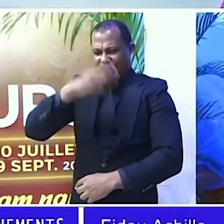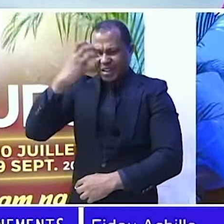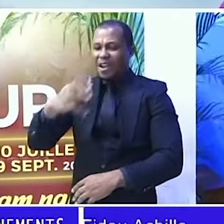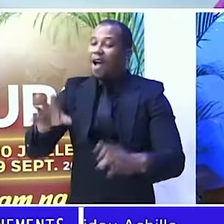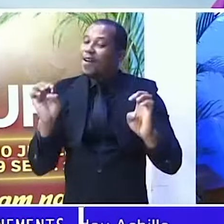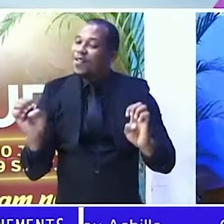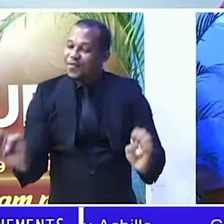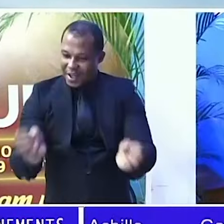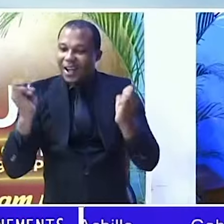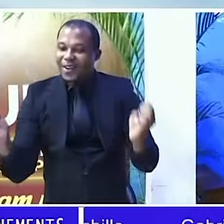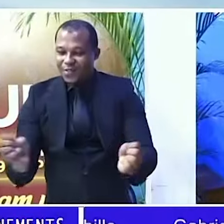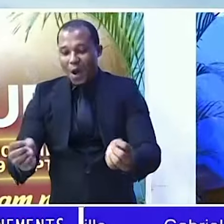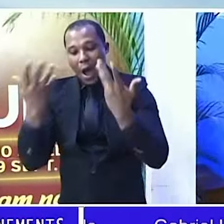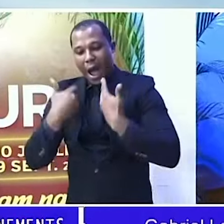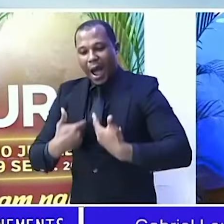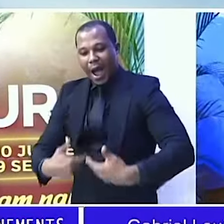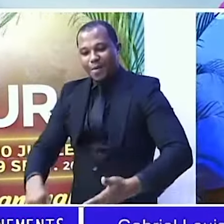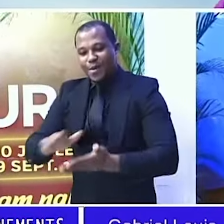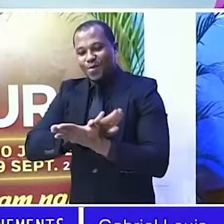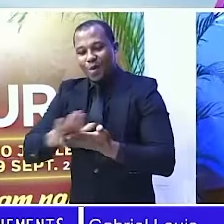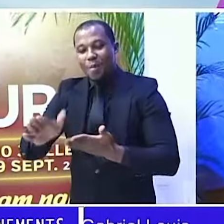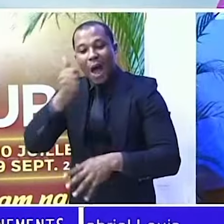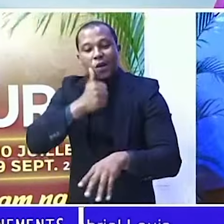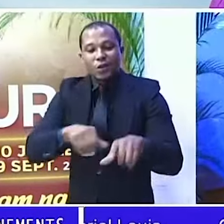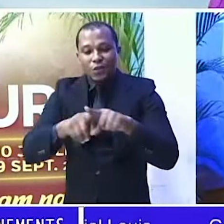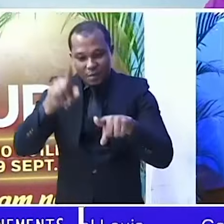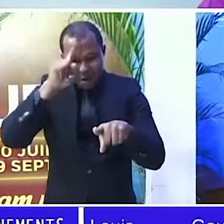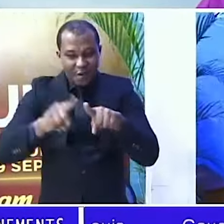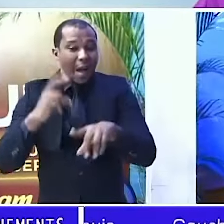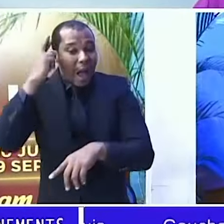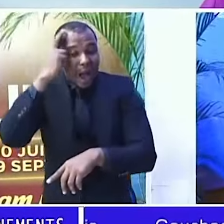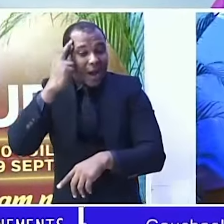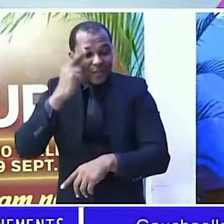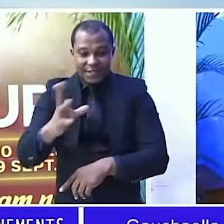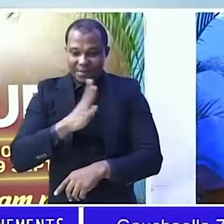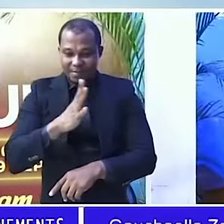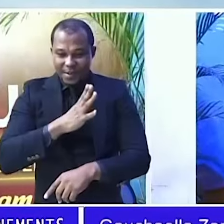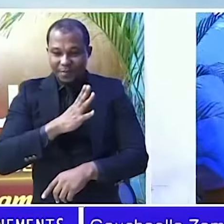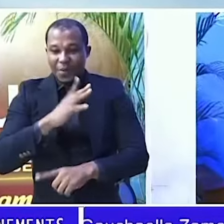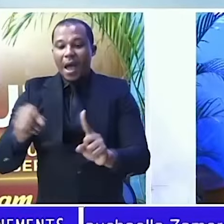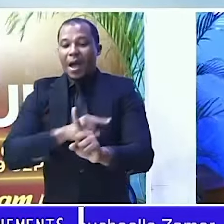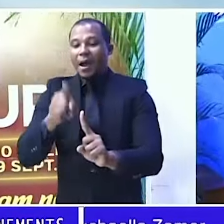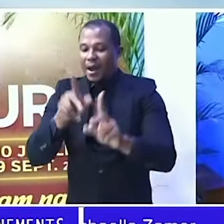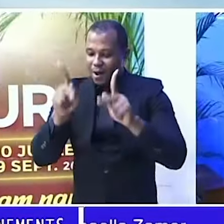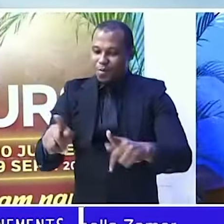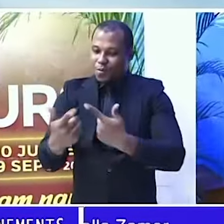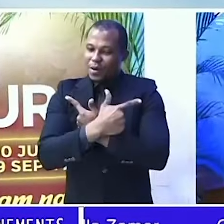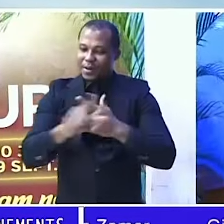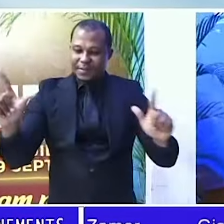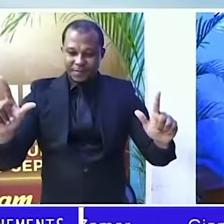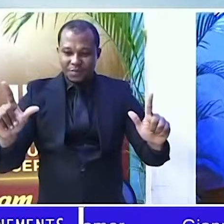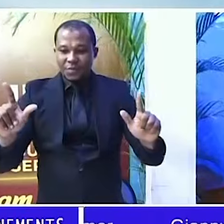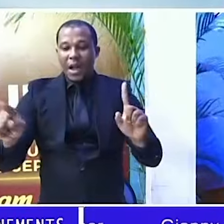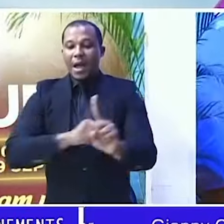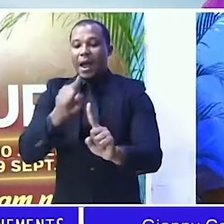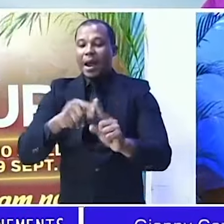nan tenue fòk se myo fòk nou bien réfléchi sou ça ou alon moun libre lò